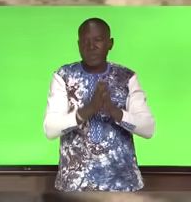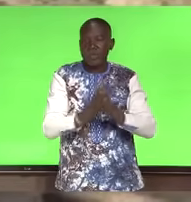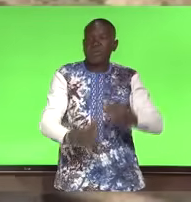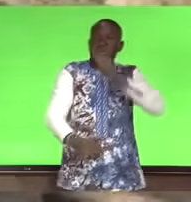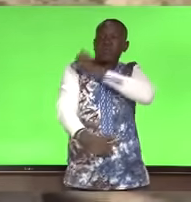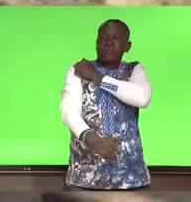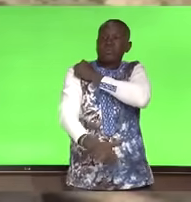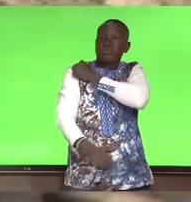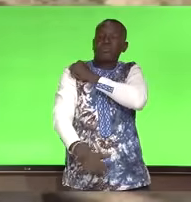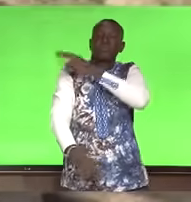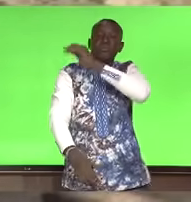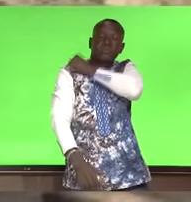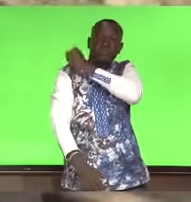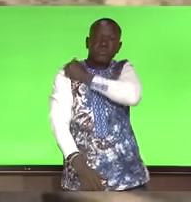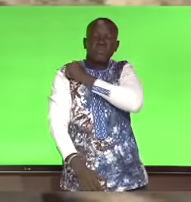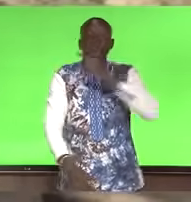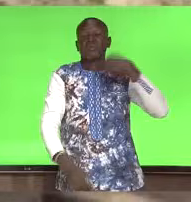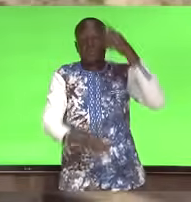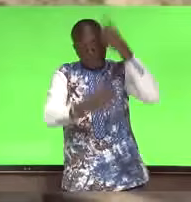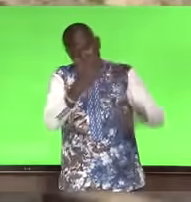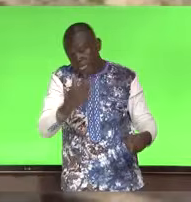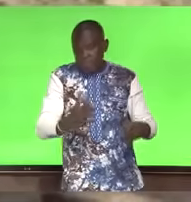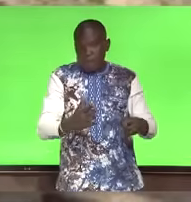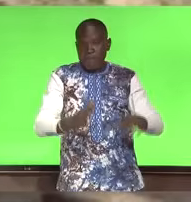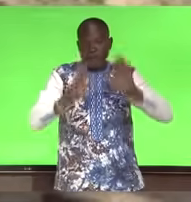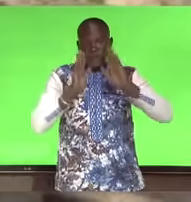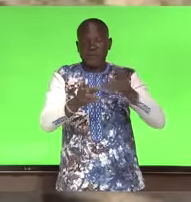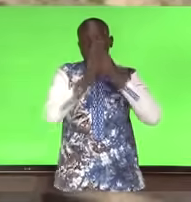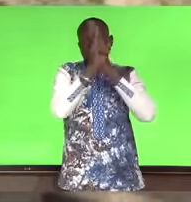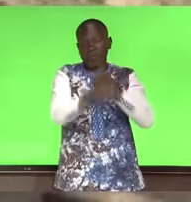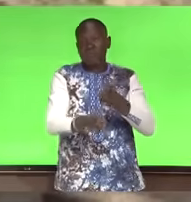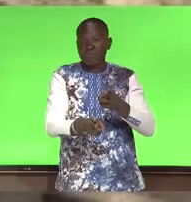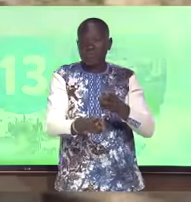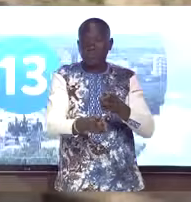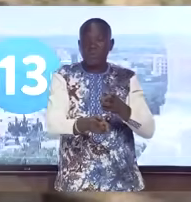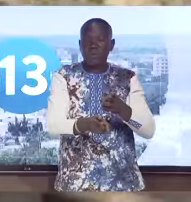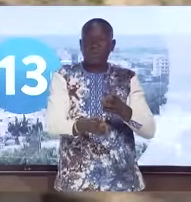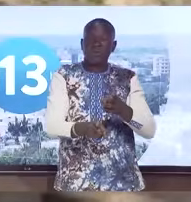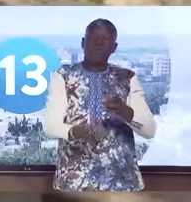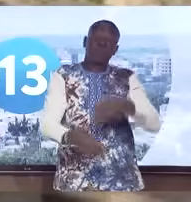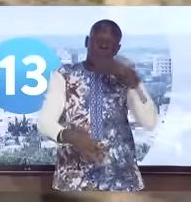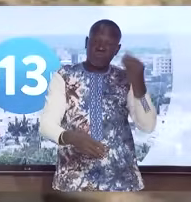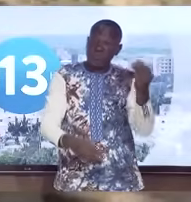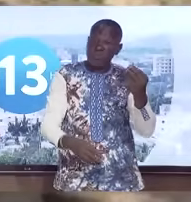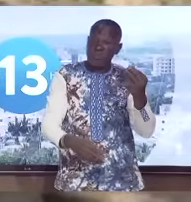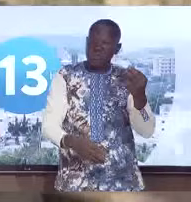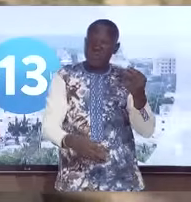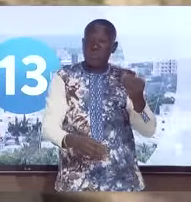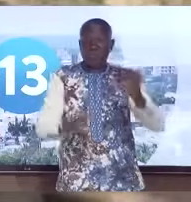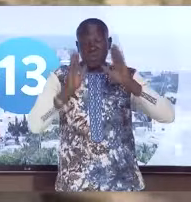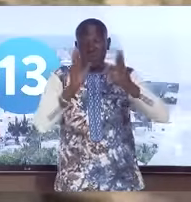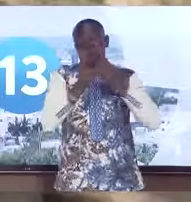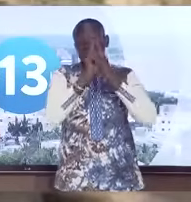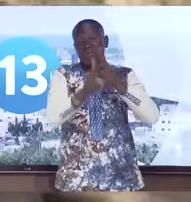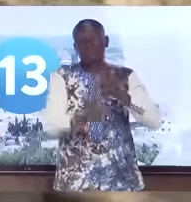Abou Ali, tu dis quoi? Tu as déposé tes armes? As-tu déposé? Abou Ali, je m'adresse à